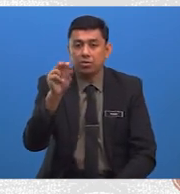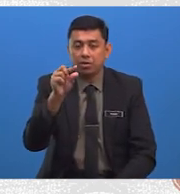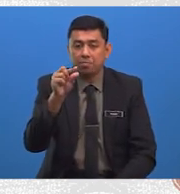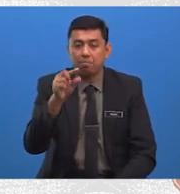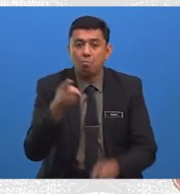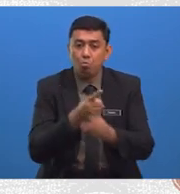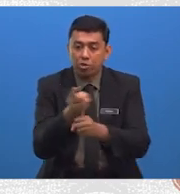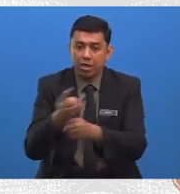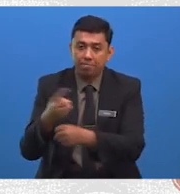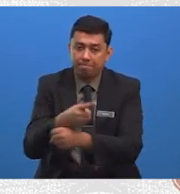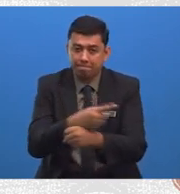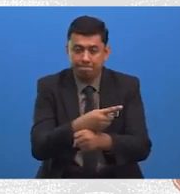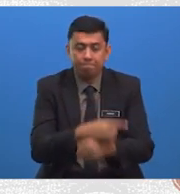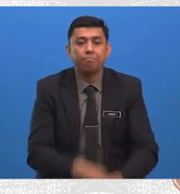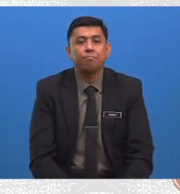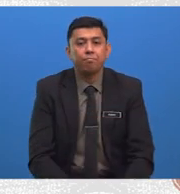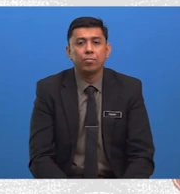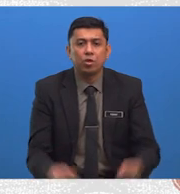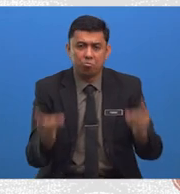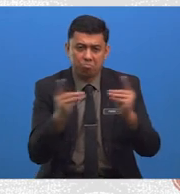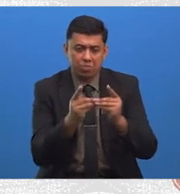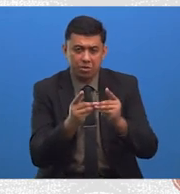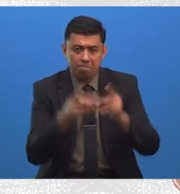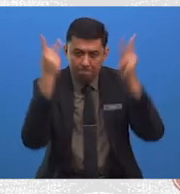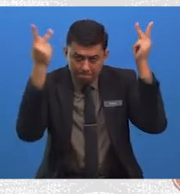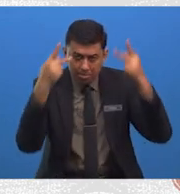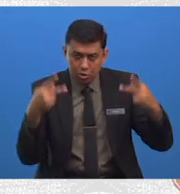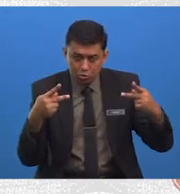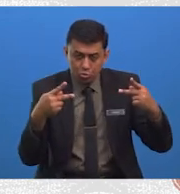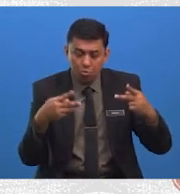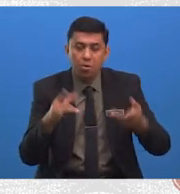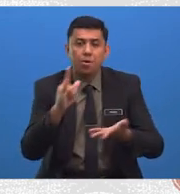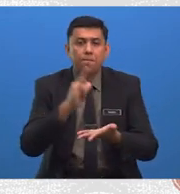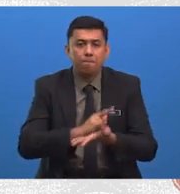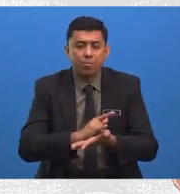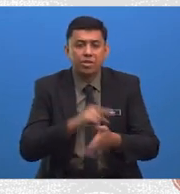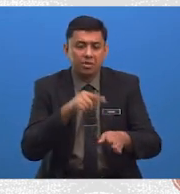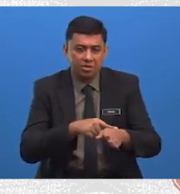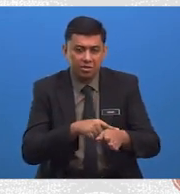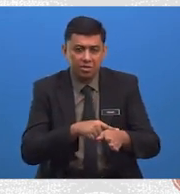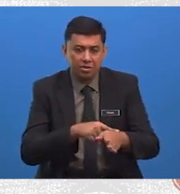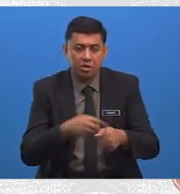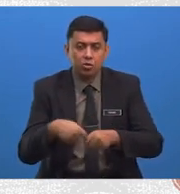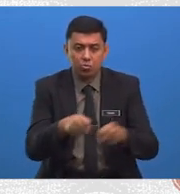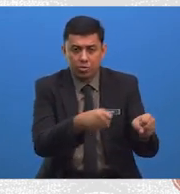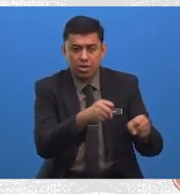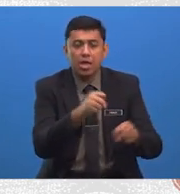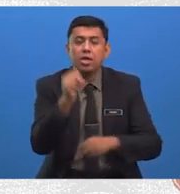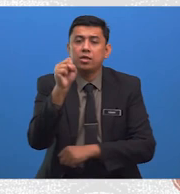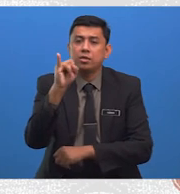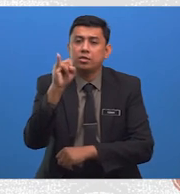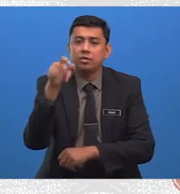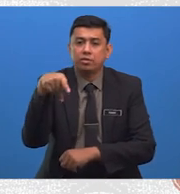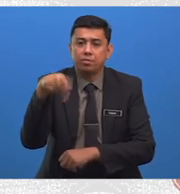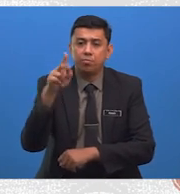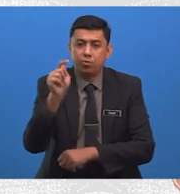kedua dijumpai patung Buddha yang ditemui di Sungai Siput dan Pangkalan.